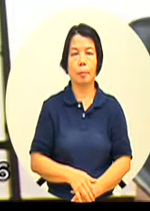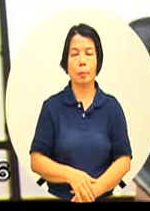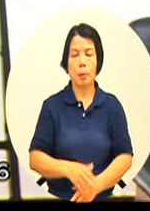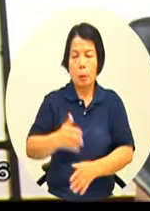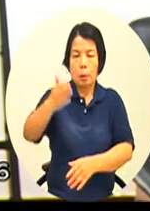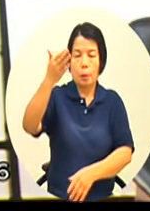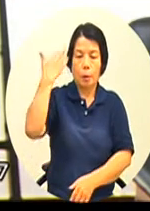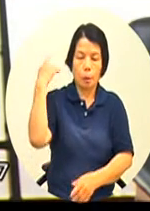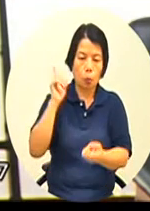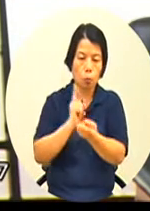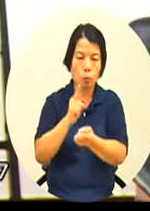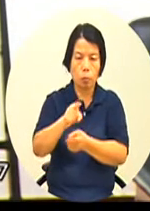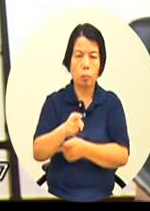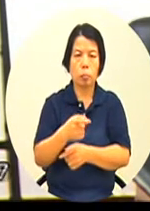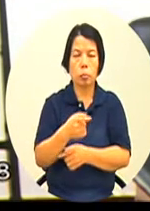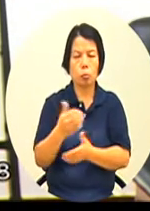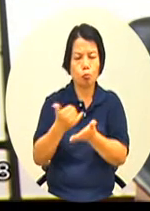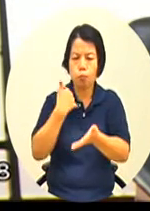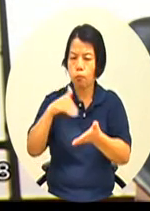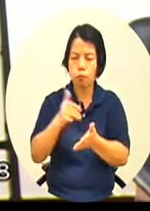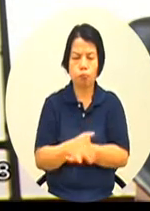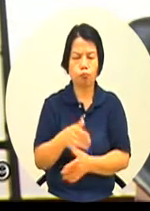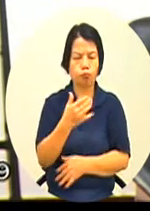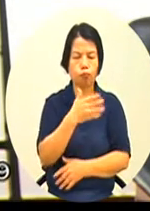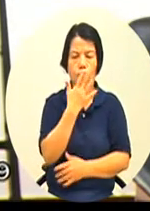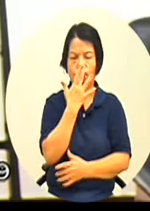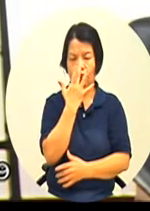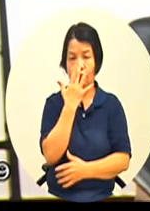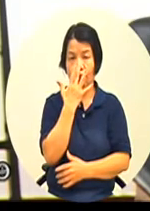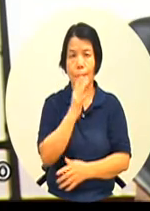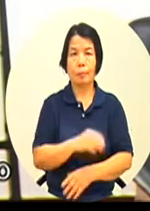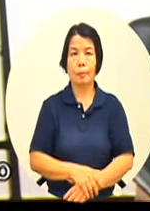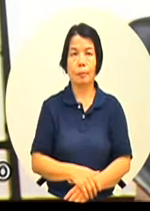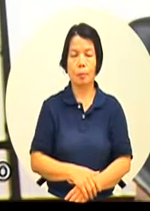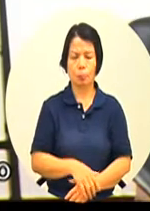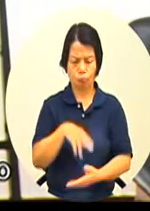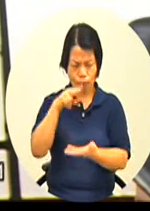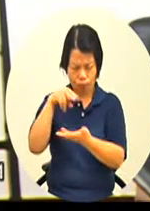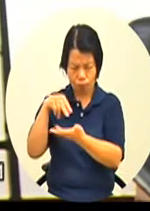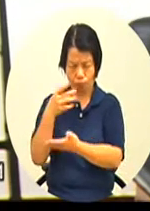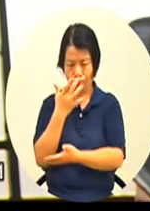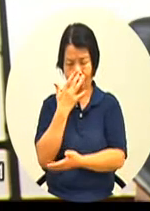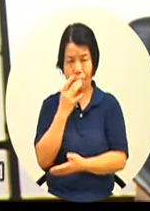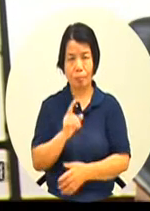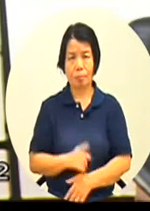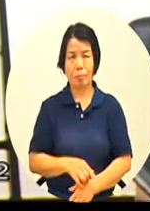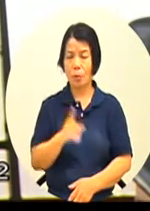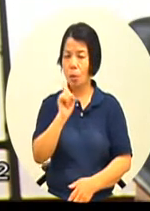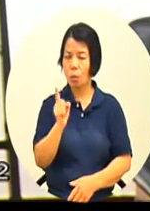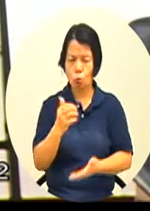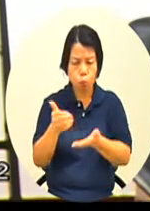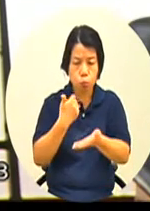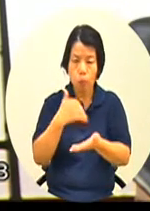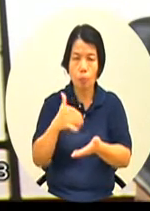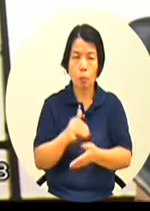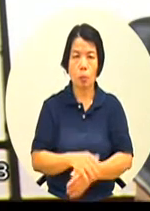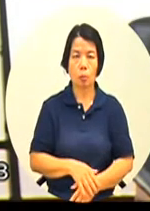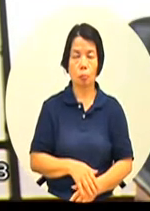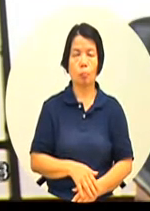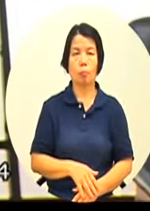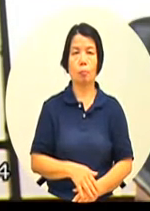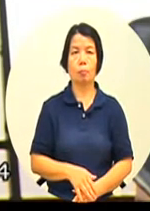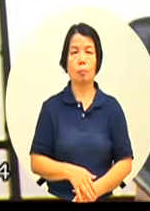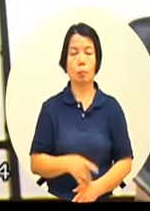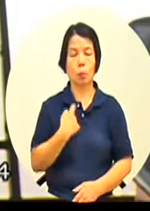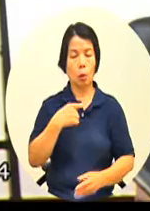前我对这个东西其实很陌生啊，而且我看了看哦，到底什么是参与式预算？我相信这个